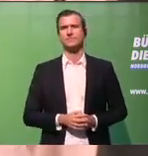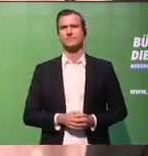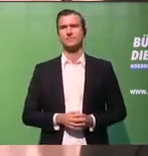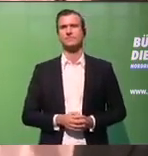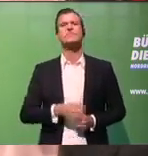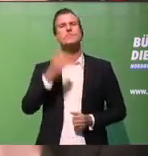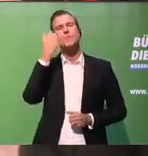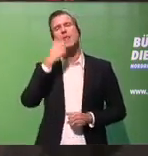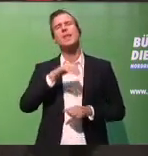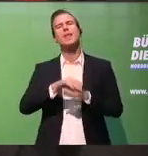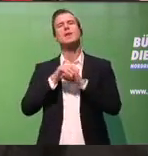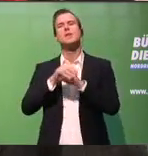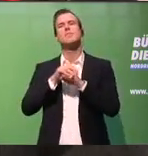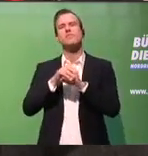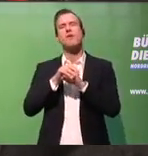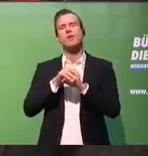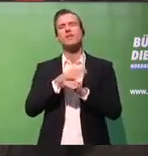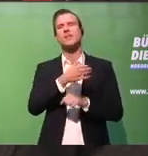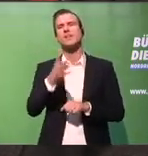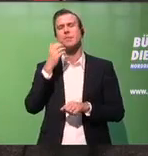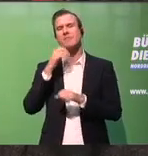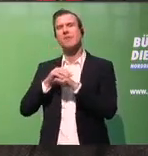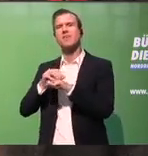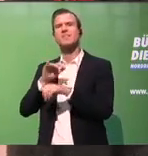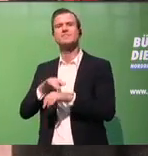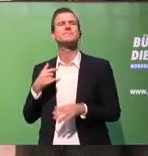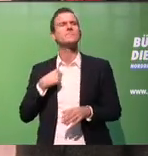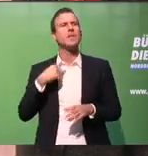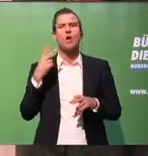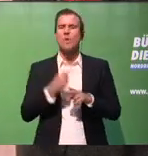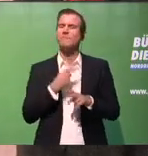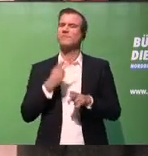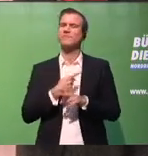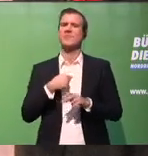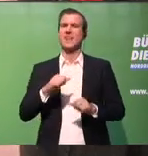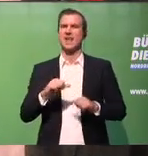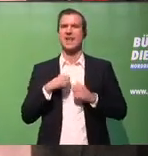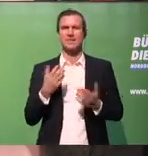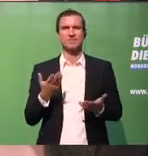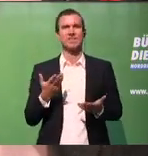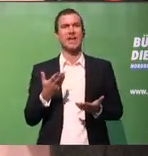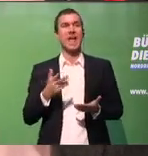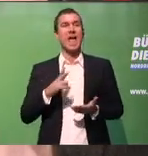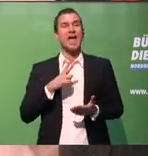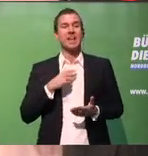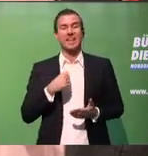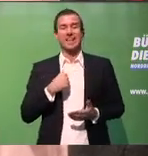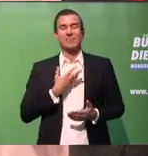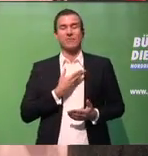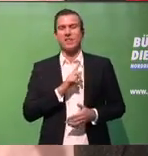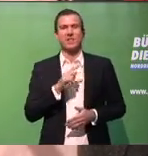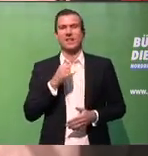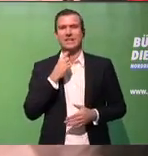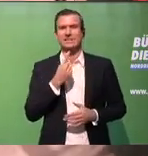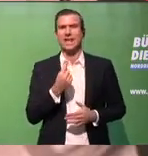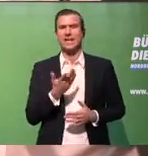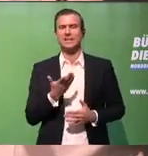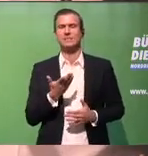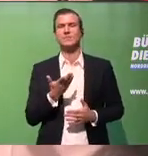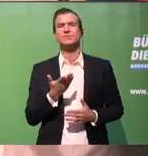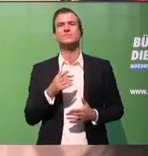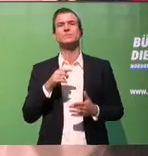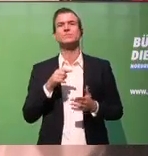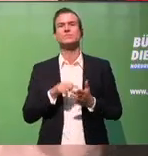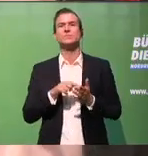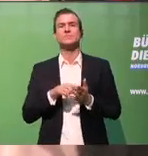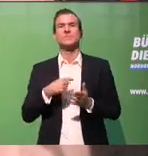Liebe Freundinnen und Freunde, ich habe es mir immer wieder überlegt, eigentlich wollte ich es nicht sagen, denn ich bin nicht